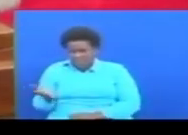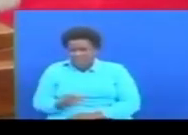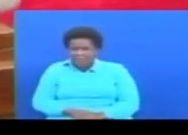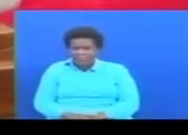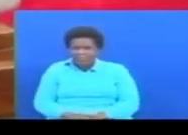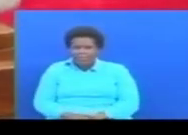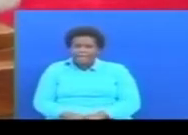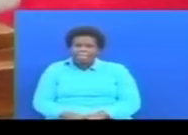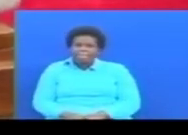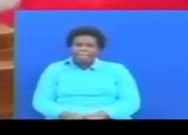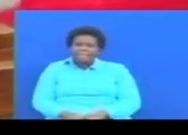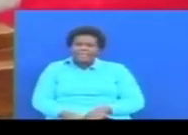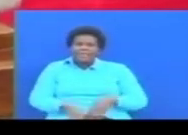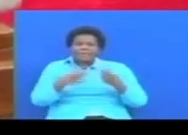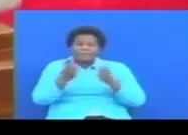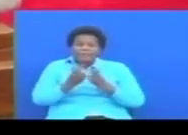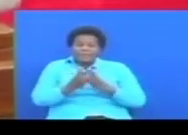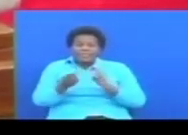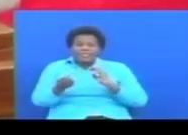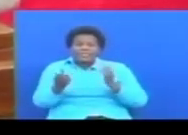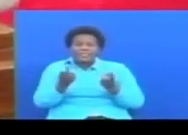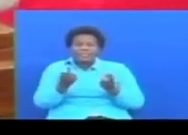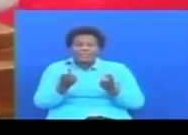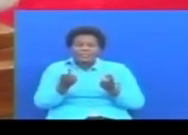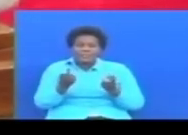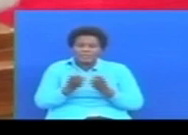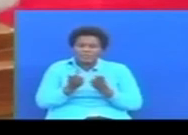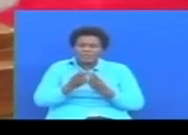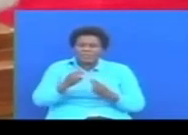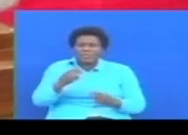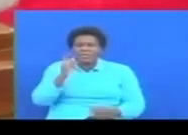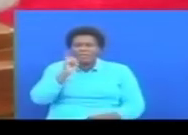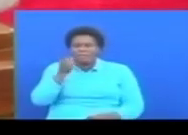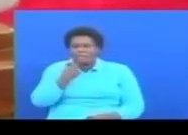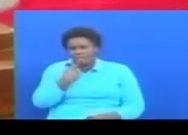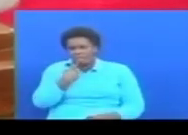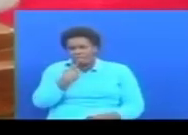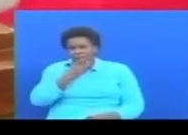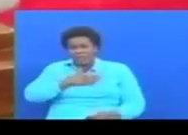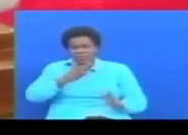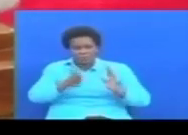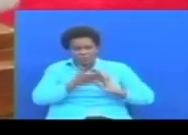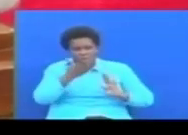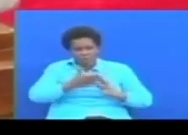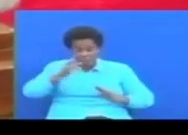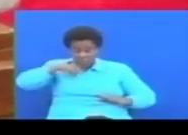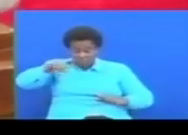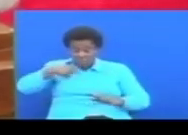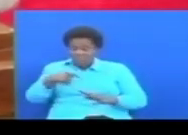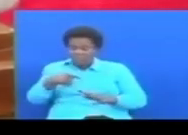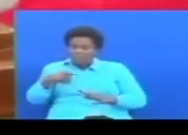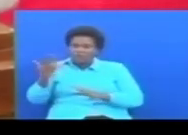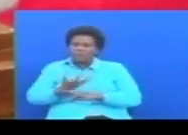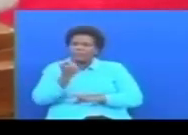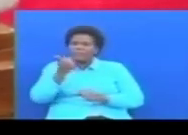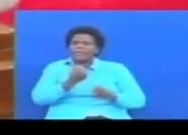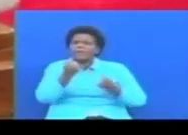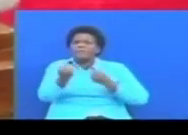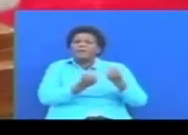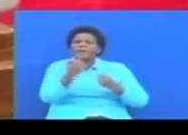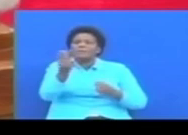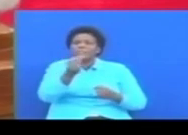msingi kwamba kwa sasa hivi tumepata magari machache ambayo tumeyagawa katika level ya mikoa, na hizi